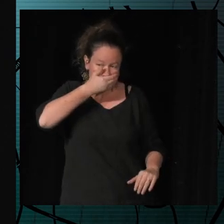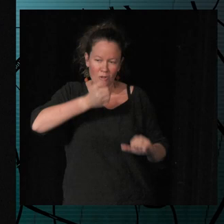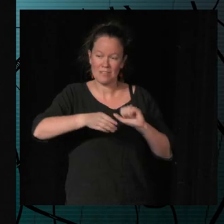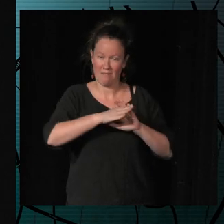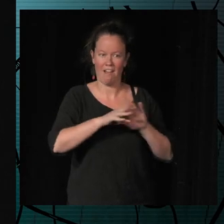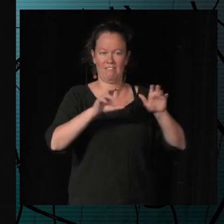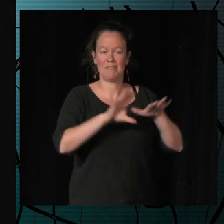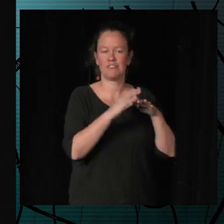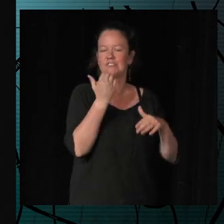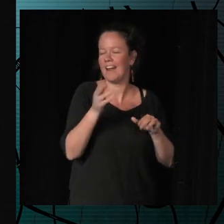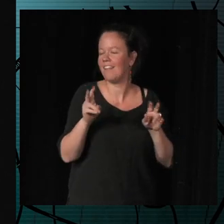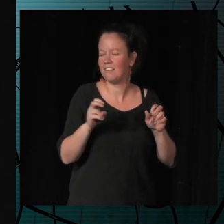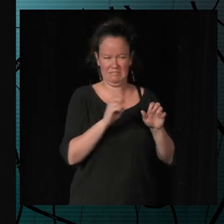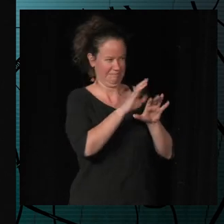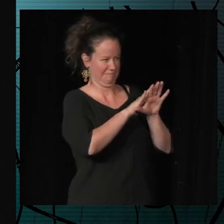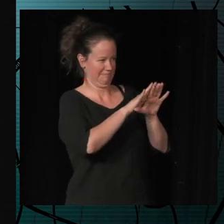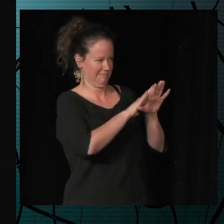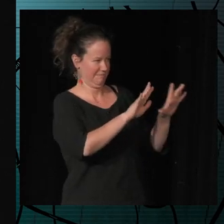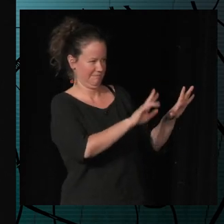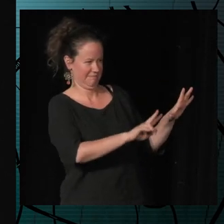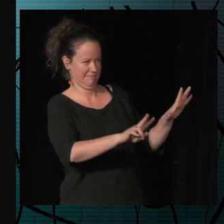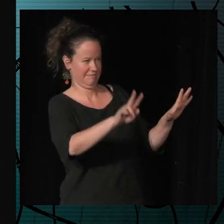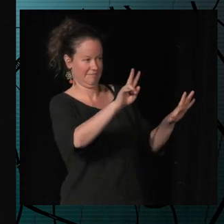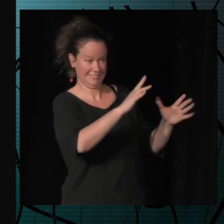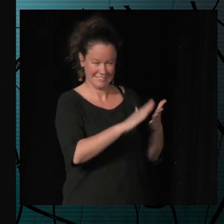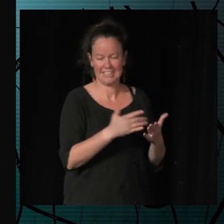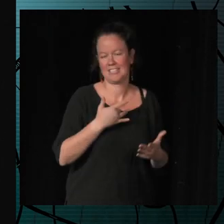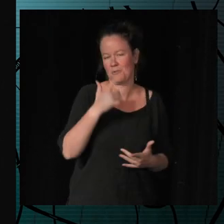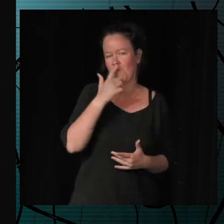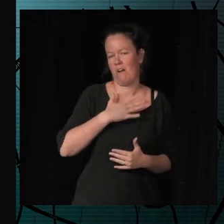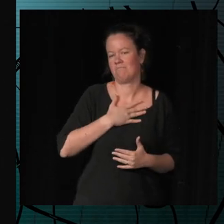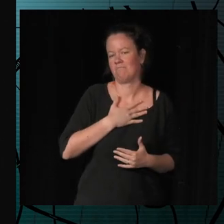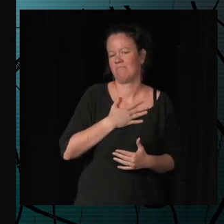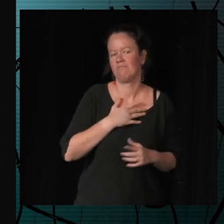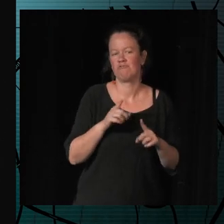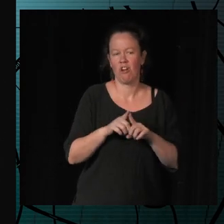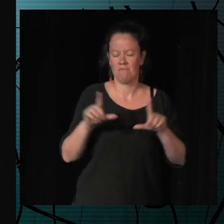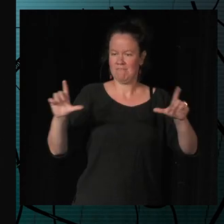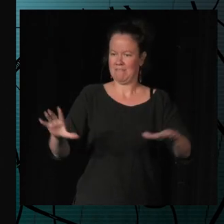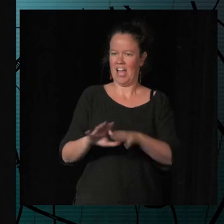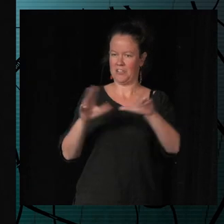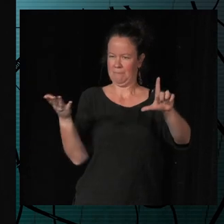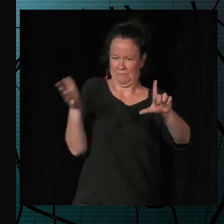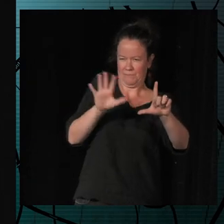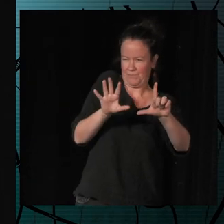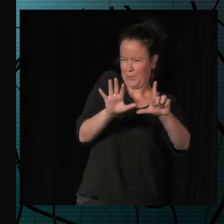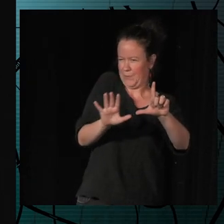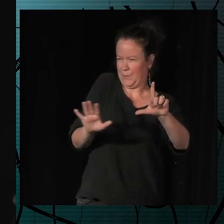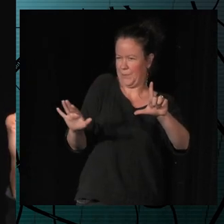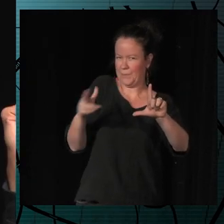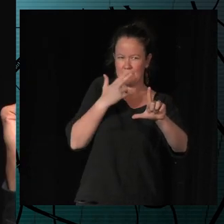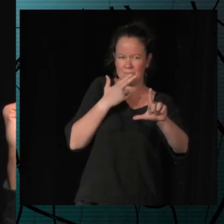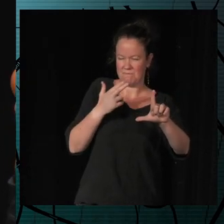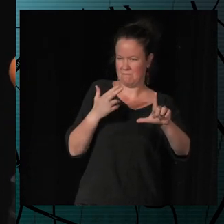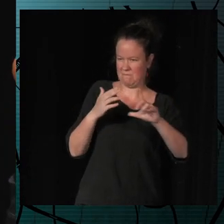un voile c'est un cache qui permet de d'ajouter comme dira Patrick une patine sur le jeu et qui